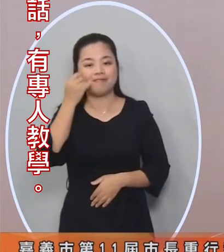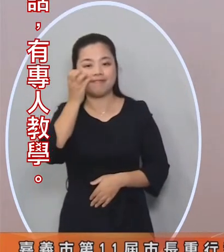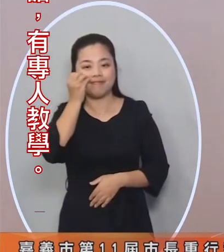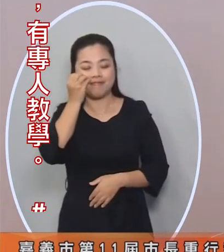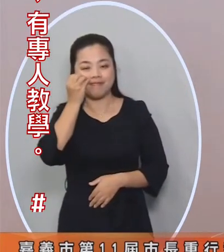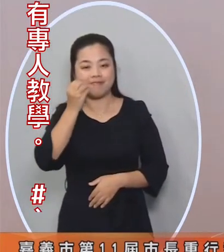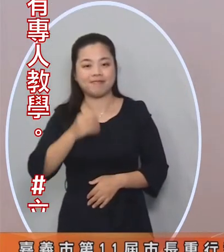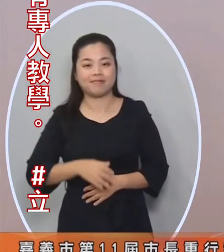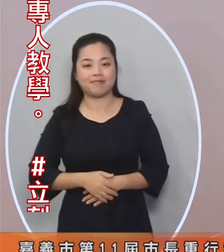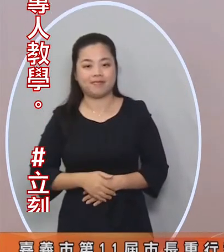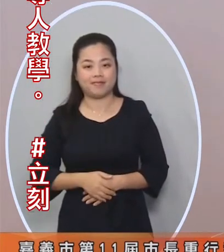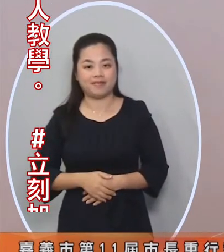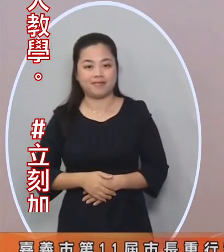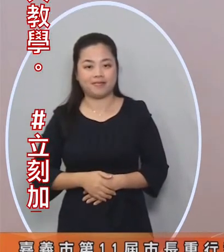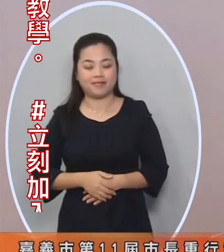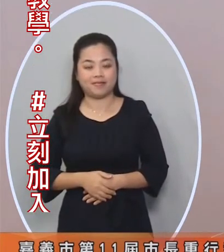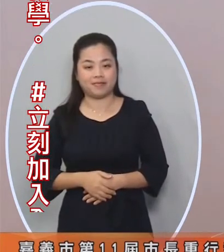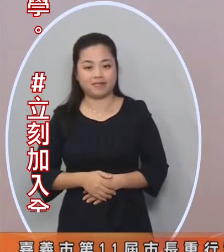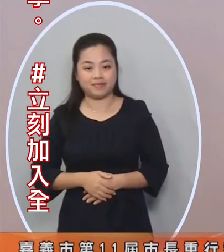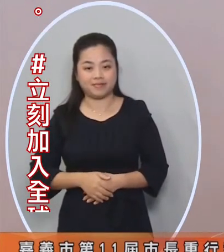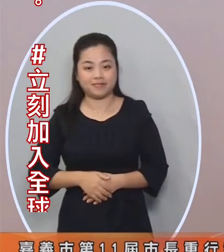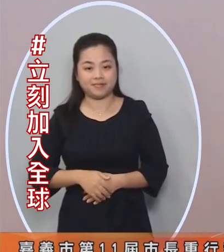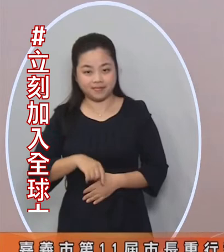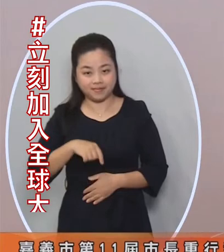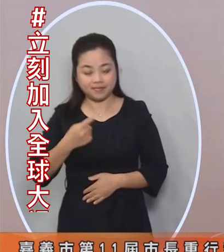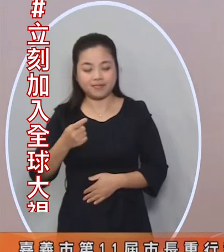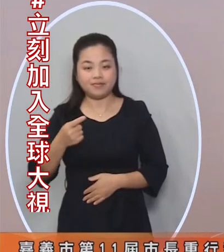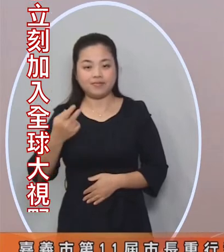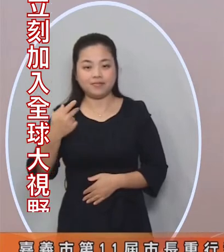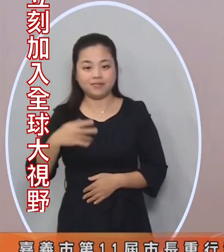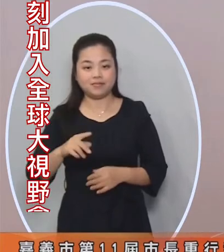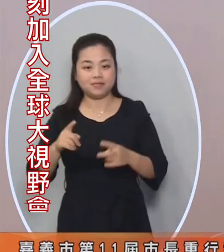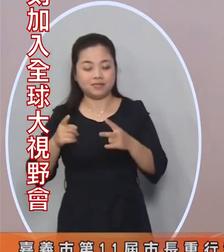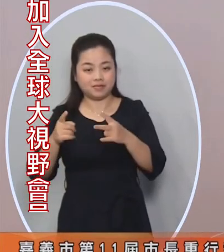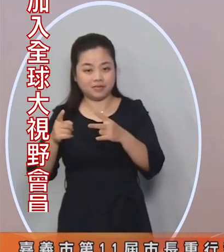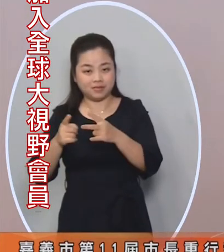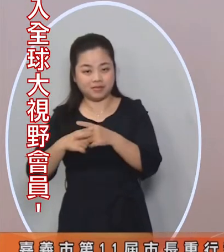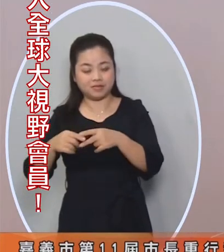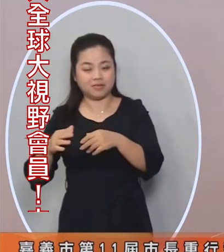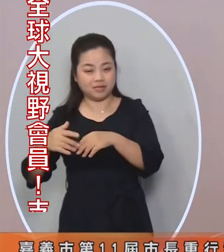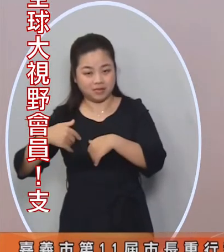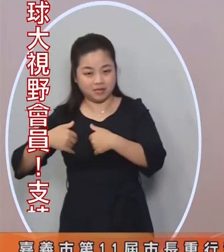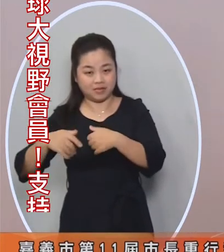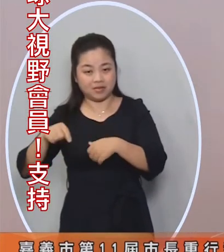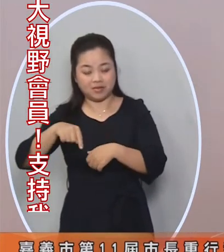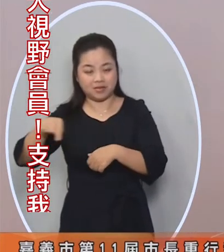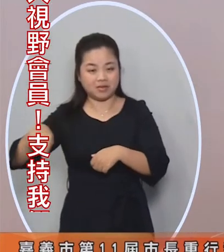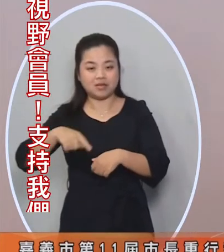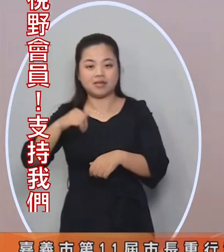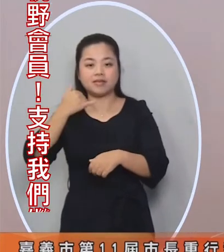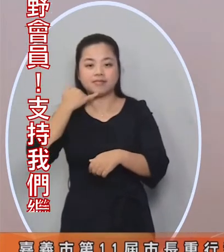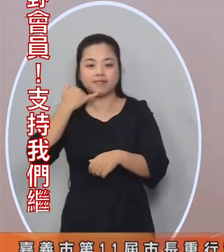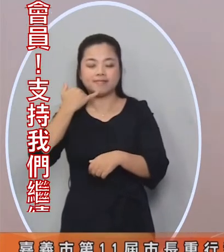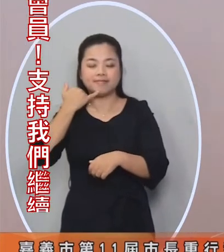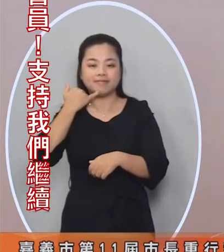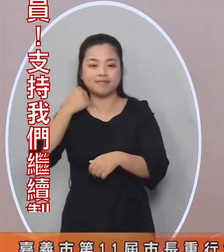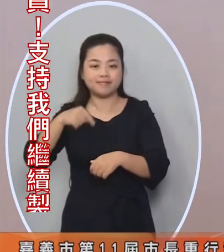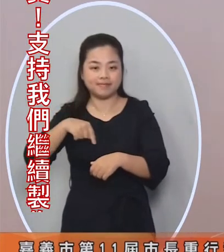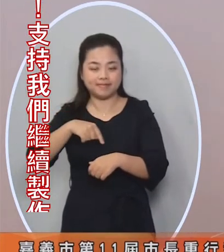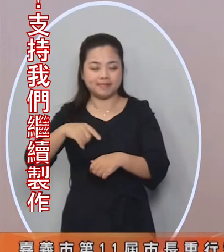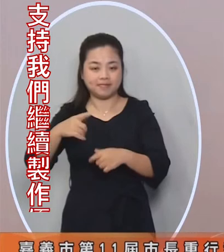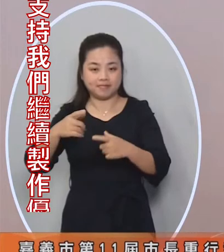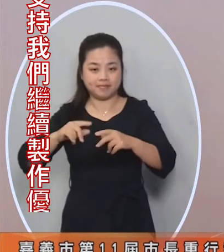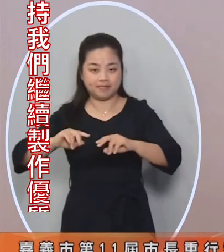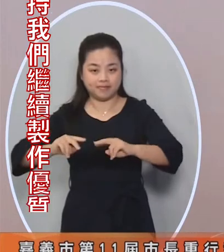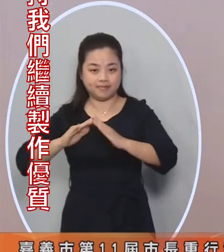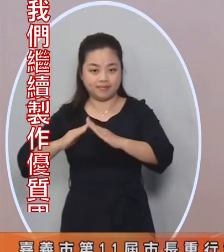咱看到后夜这个家，后夜咱伫修复了。小朋友啊，这个家咱得当做都更。同时在这里，我